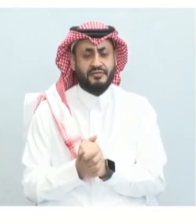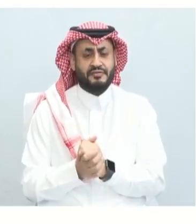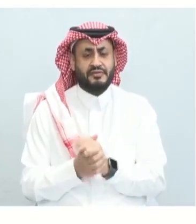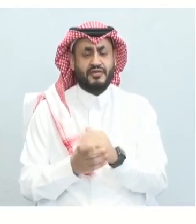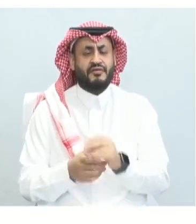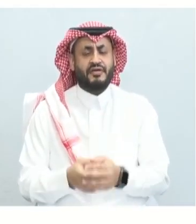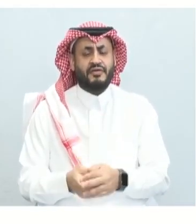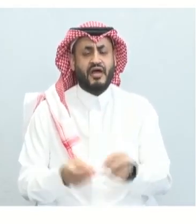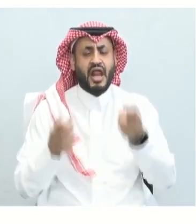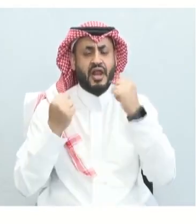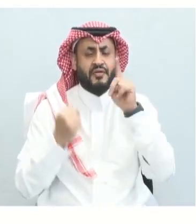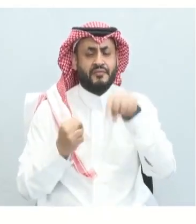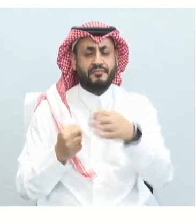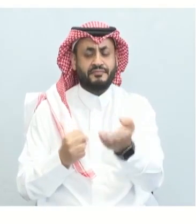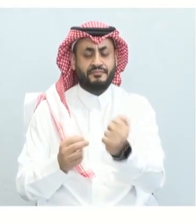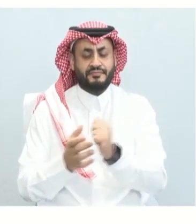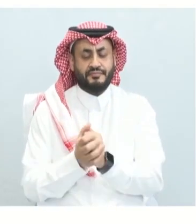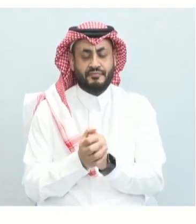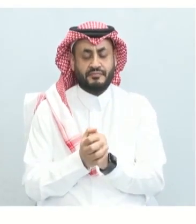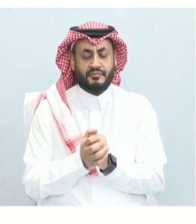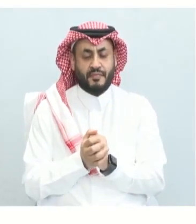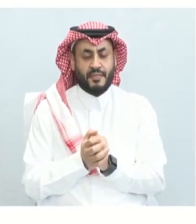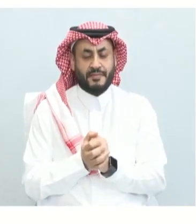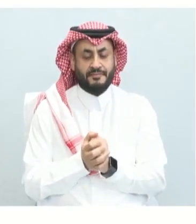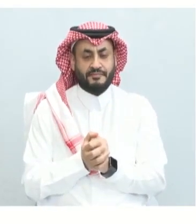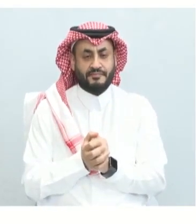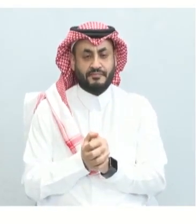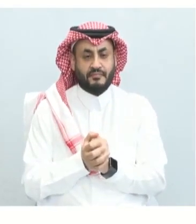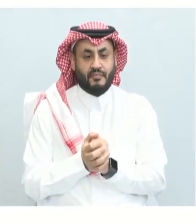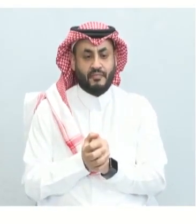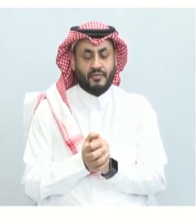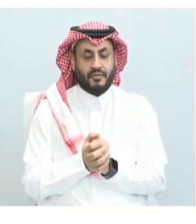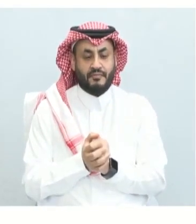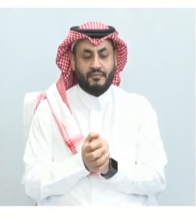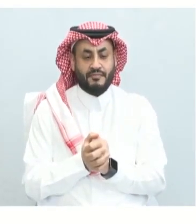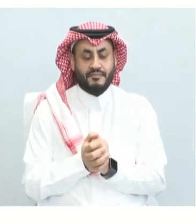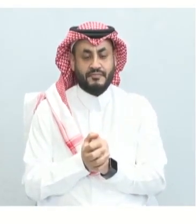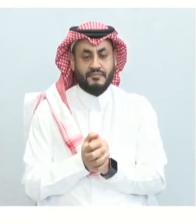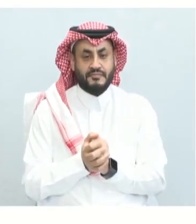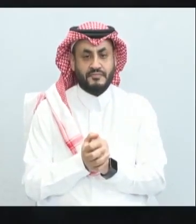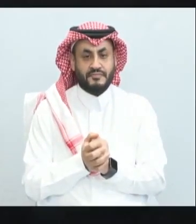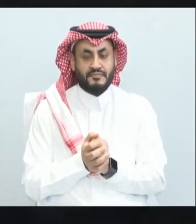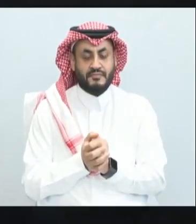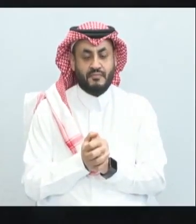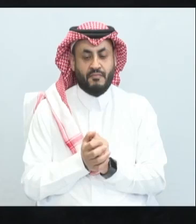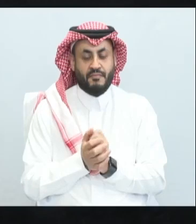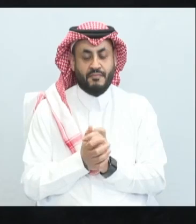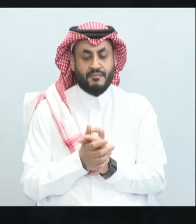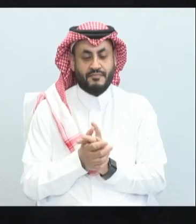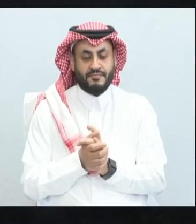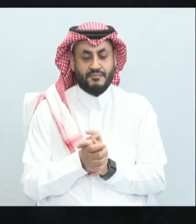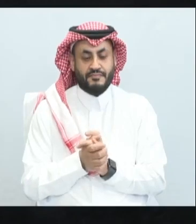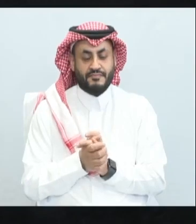اهداف درسنا لهذا اليوم فماذا سنتعلم وماذا سناخذ يتوقع منك اخي الطالب واخت الطال في نهايه